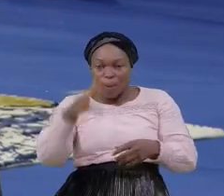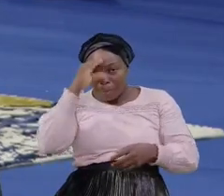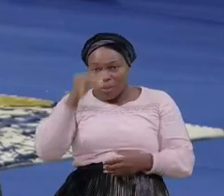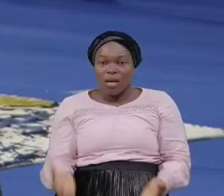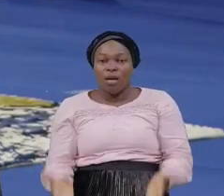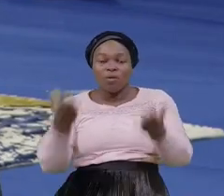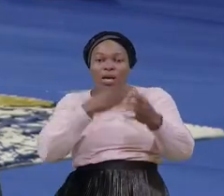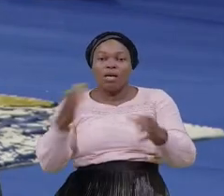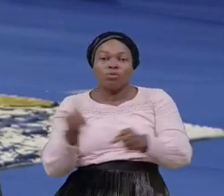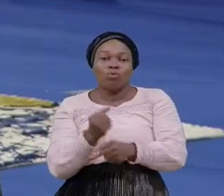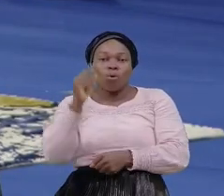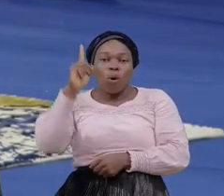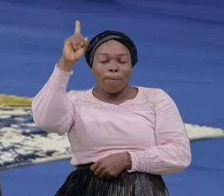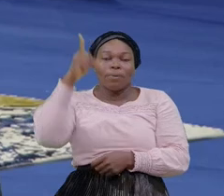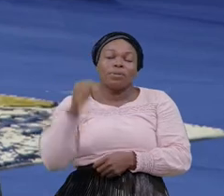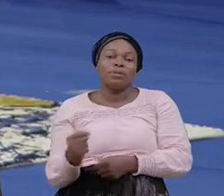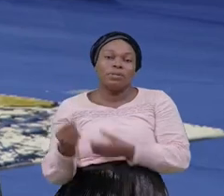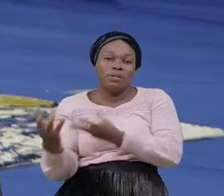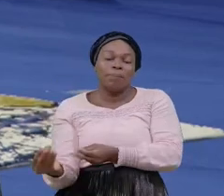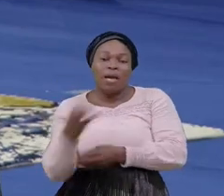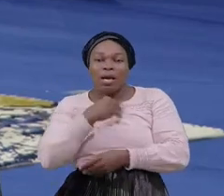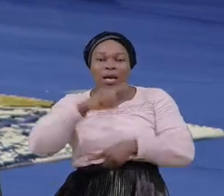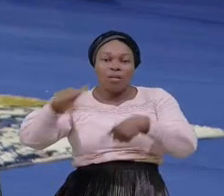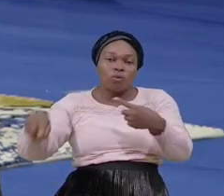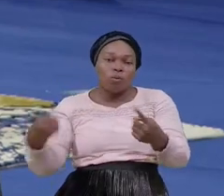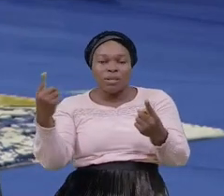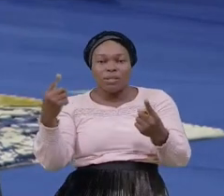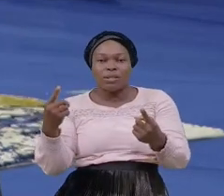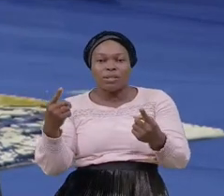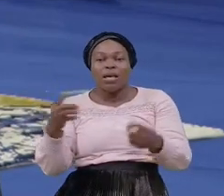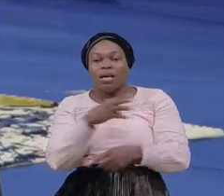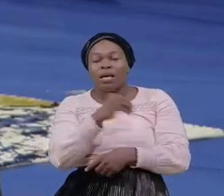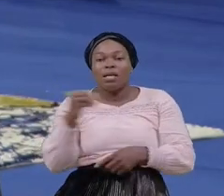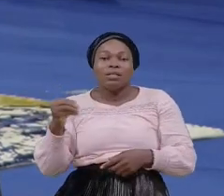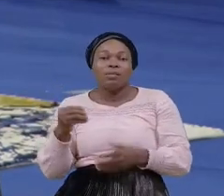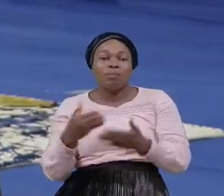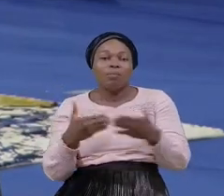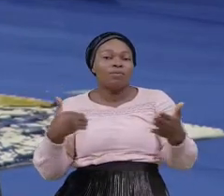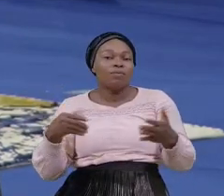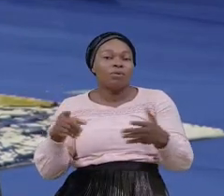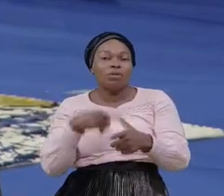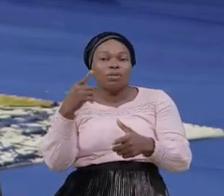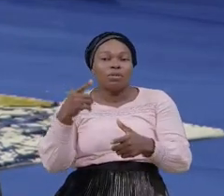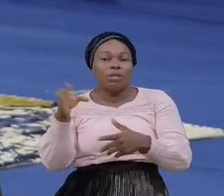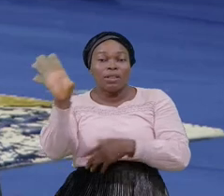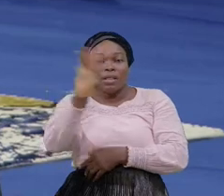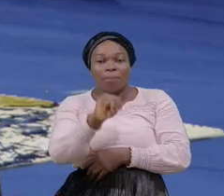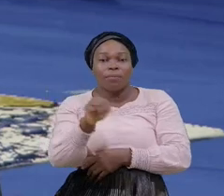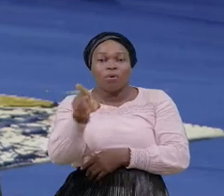et sortit en présence de tout le monde, de